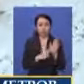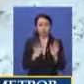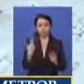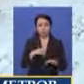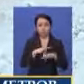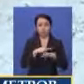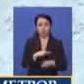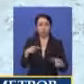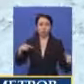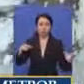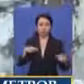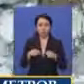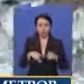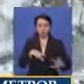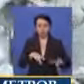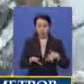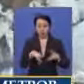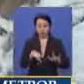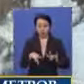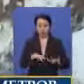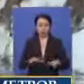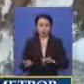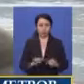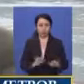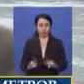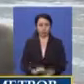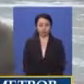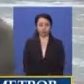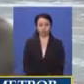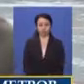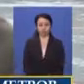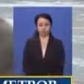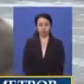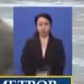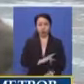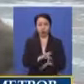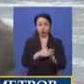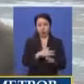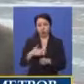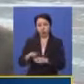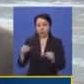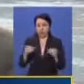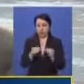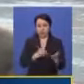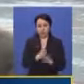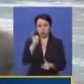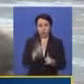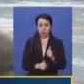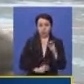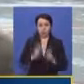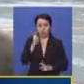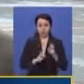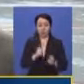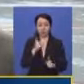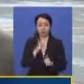проводят противогололедные мероприятия горд поделено 10 маршрутов каждое предприятие за каждым